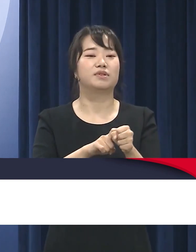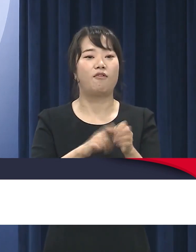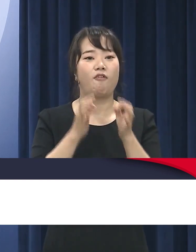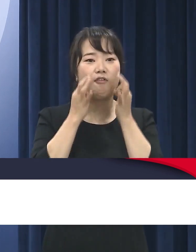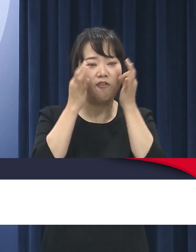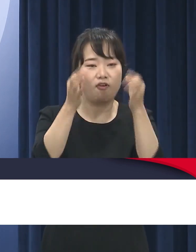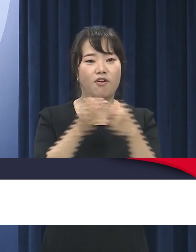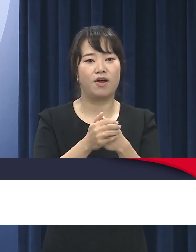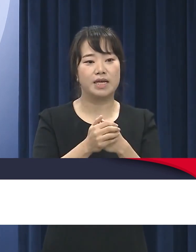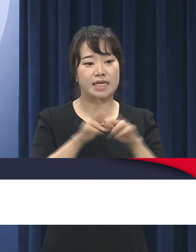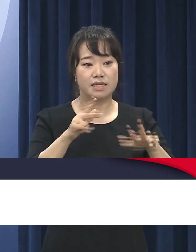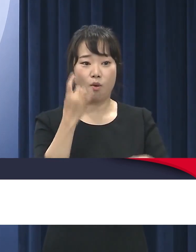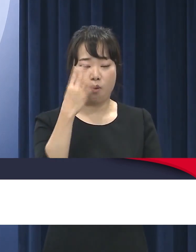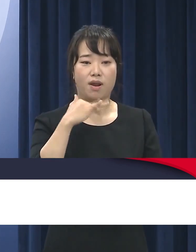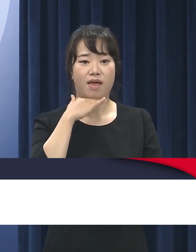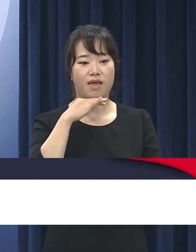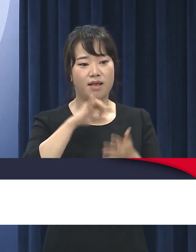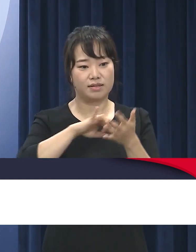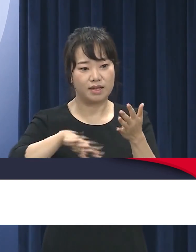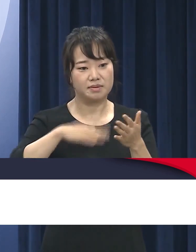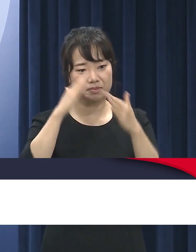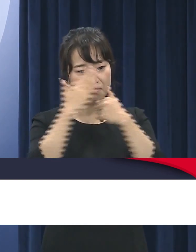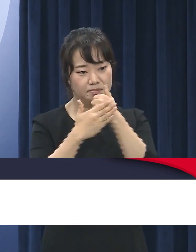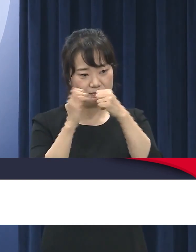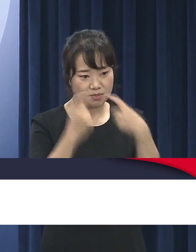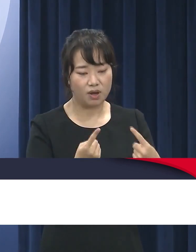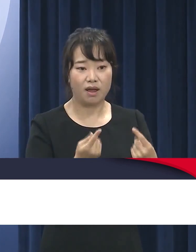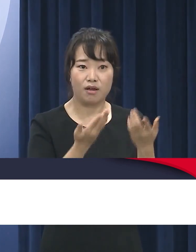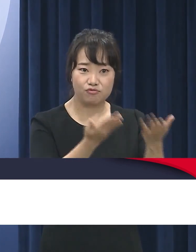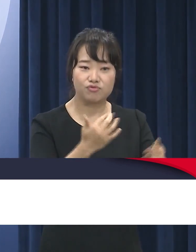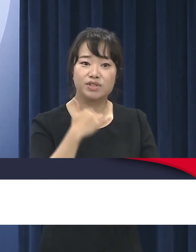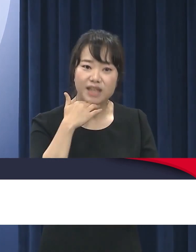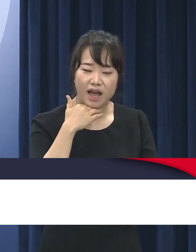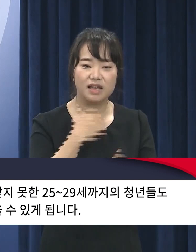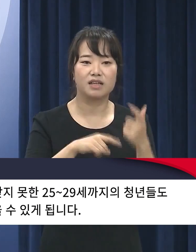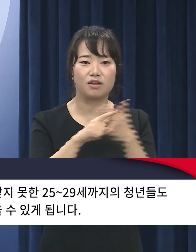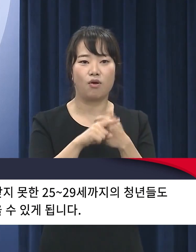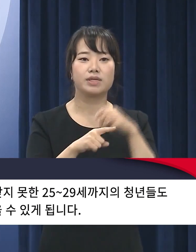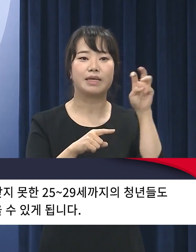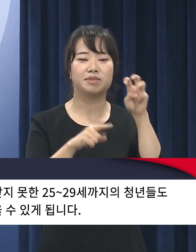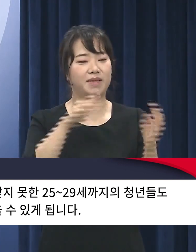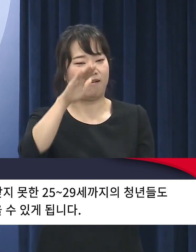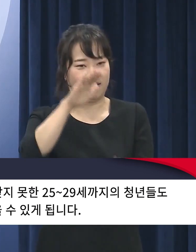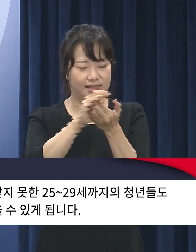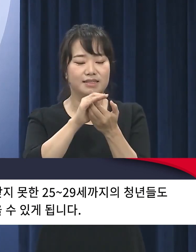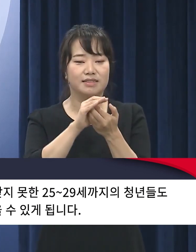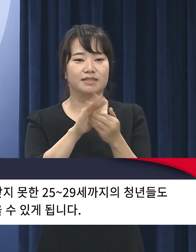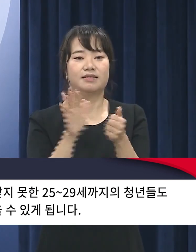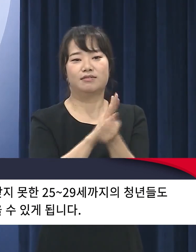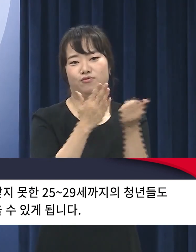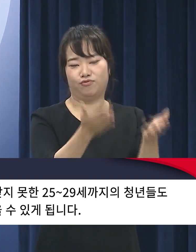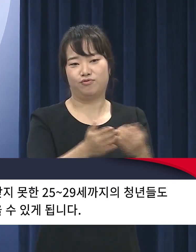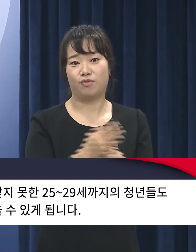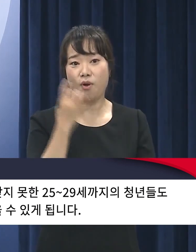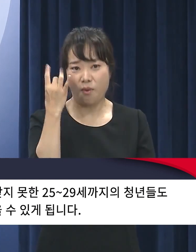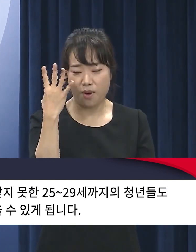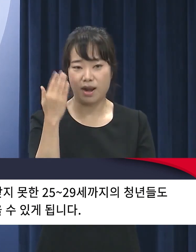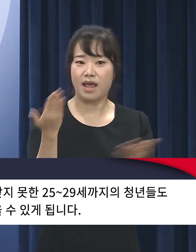연령 기준을 현행 24세 이하에서 30세 미만으로 확대합니다. 이를 통해